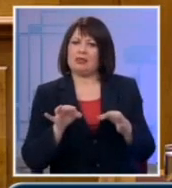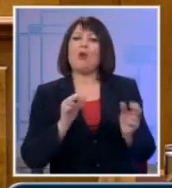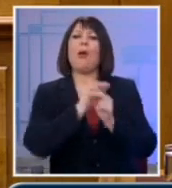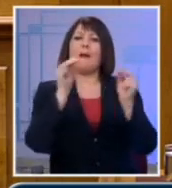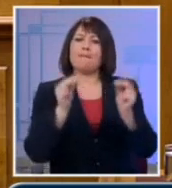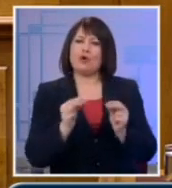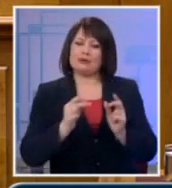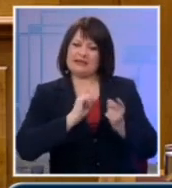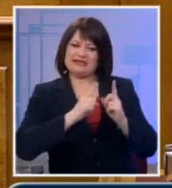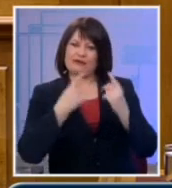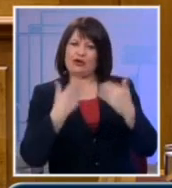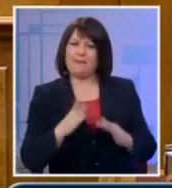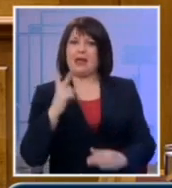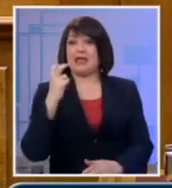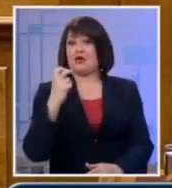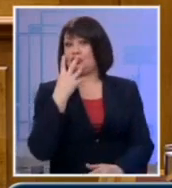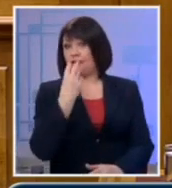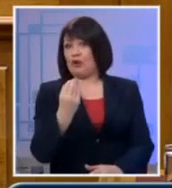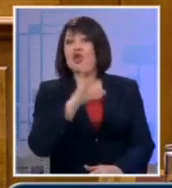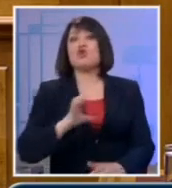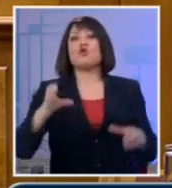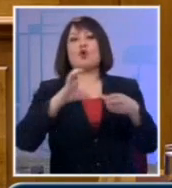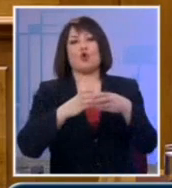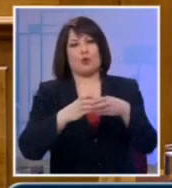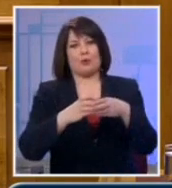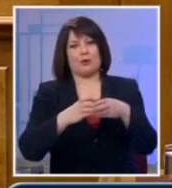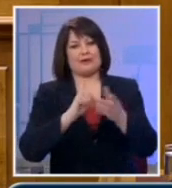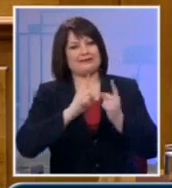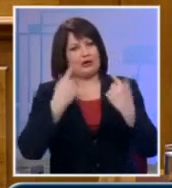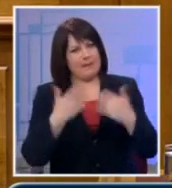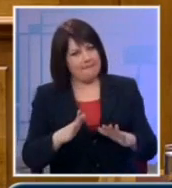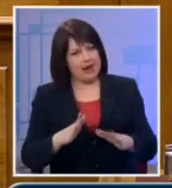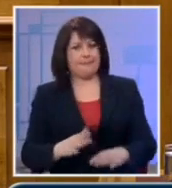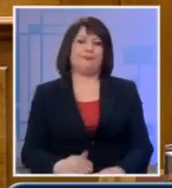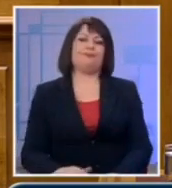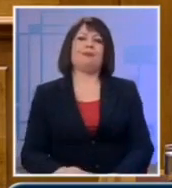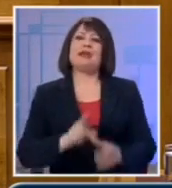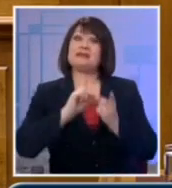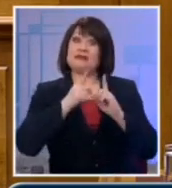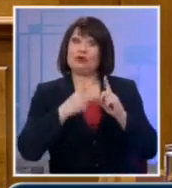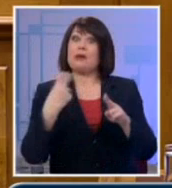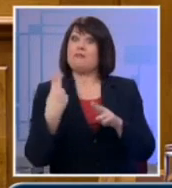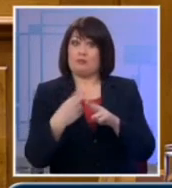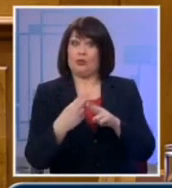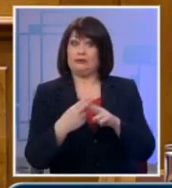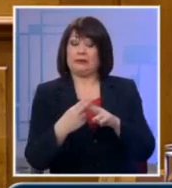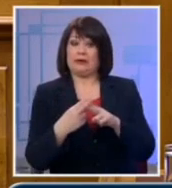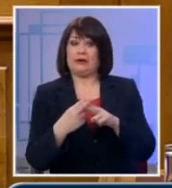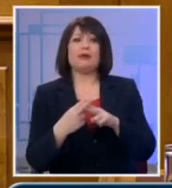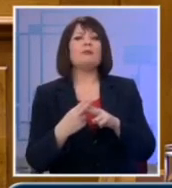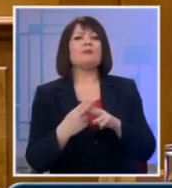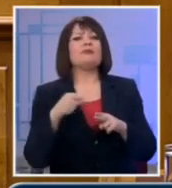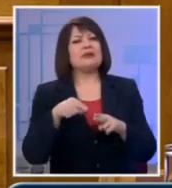οδήγησε στην συμφωνία της 20ης Φλεβάρη στο Eurogroup. Μια συμφωνία ορόσημο, με την